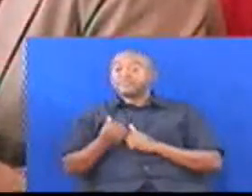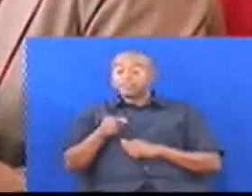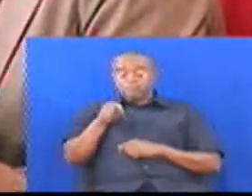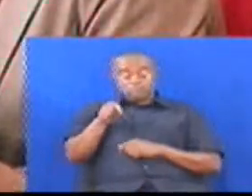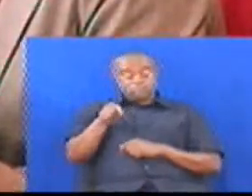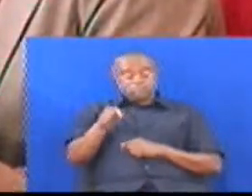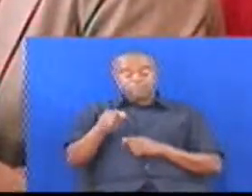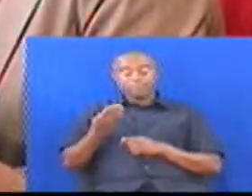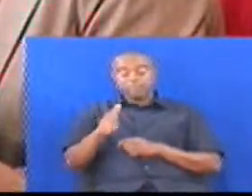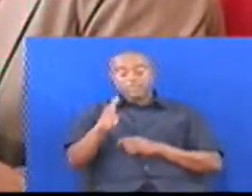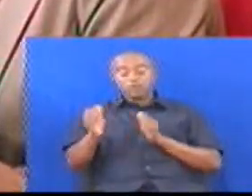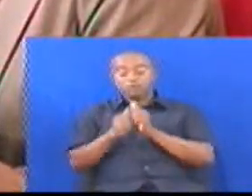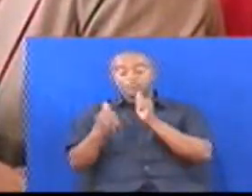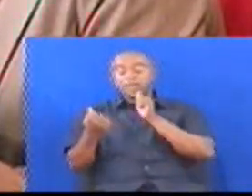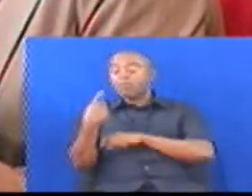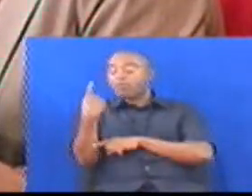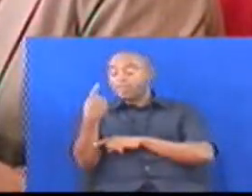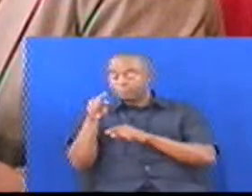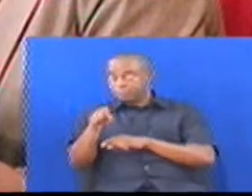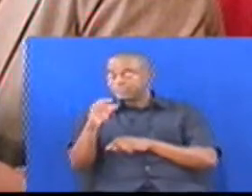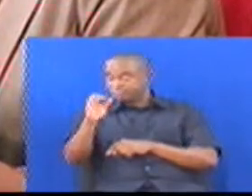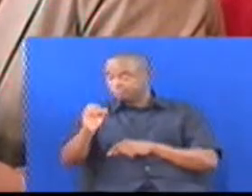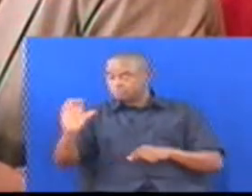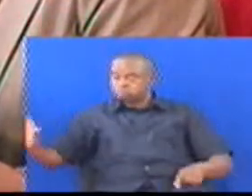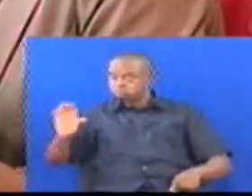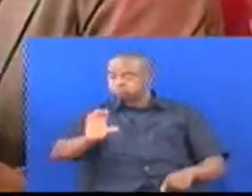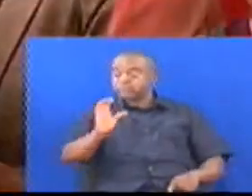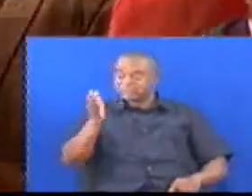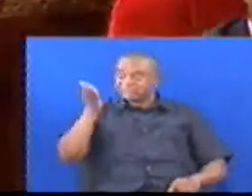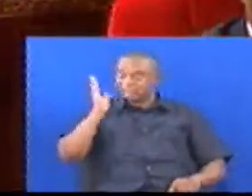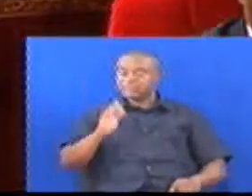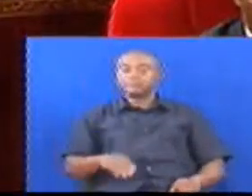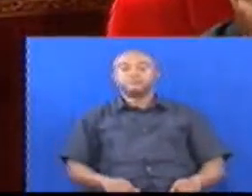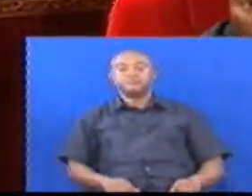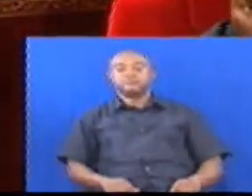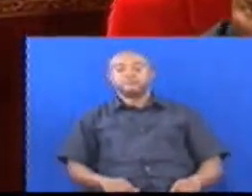ambapo shilingi bilioni 11.0 zimetolewa.